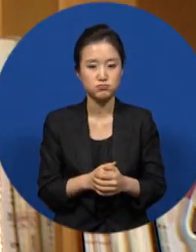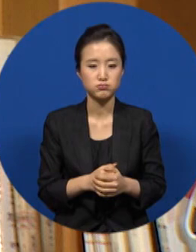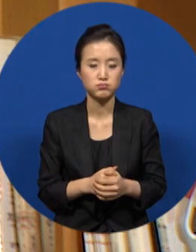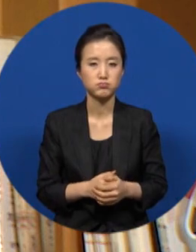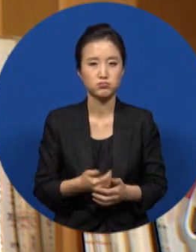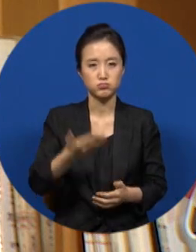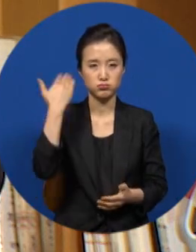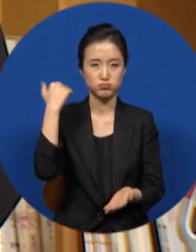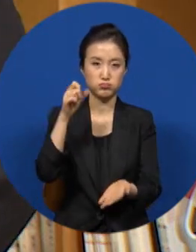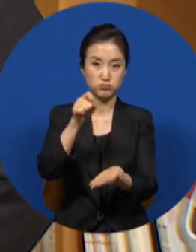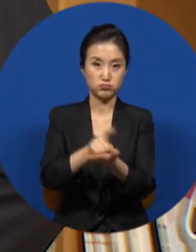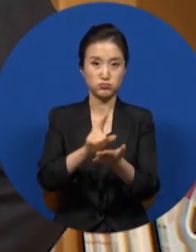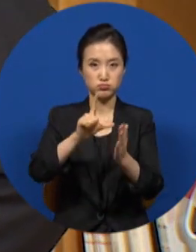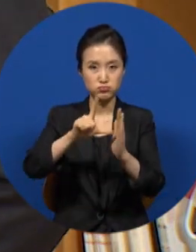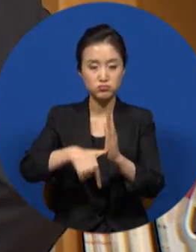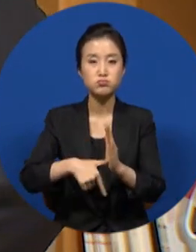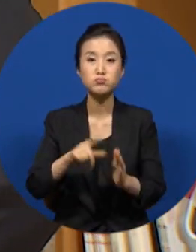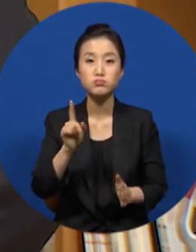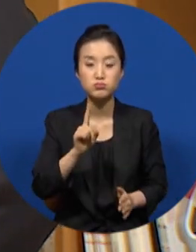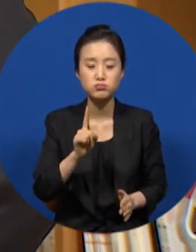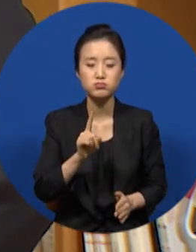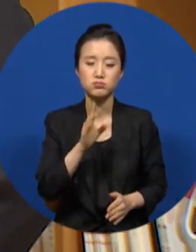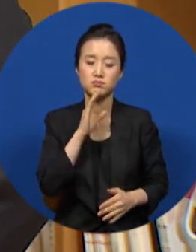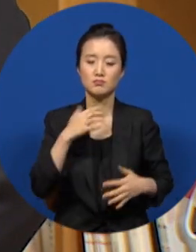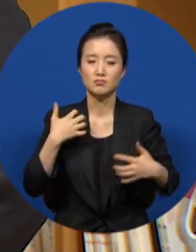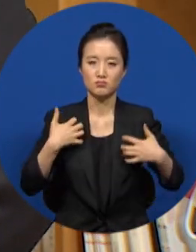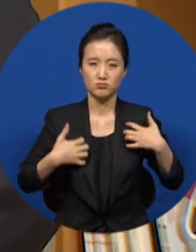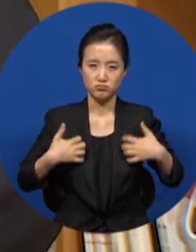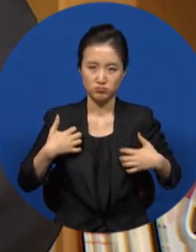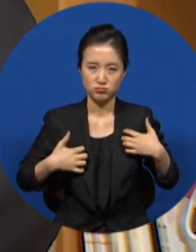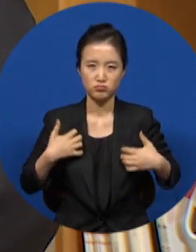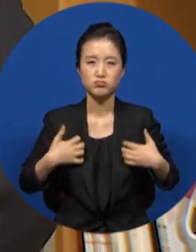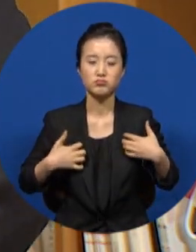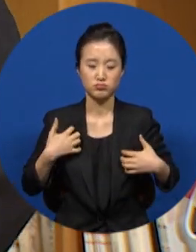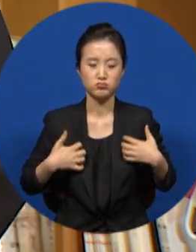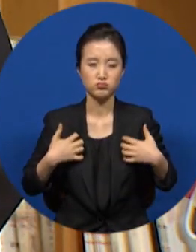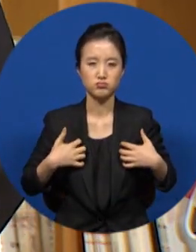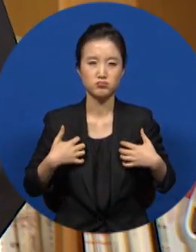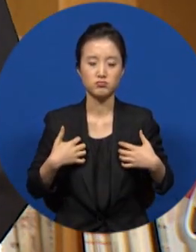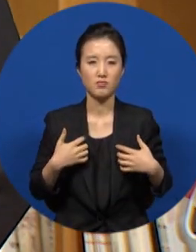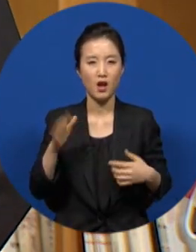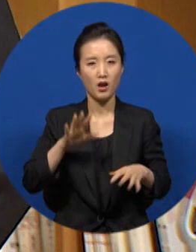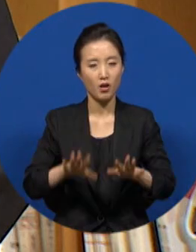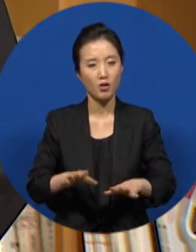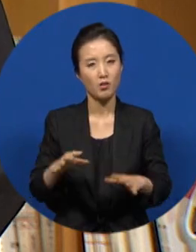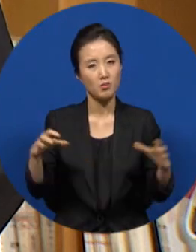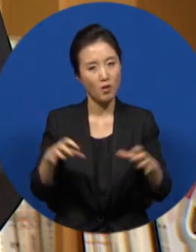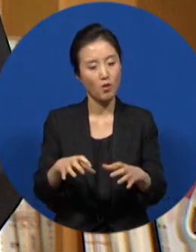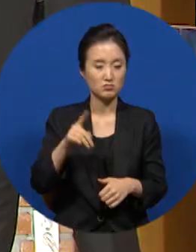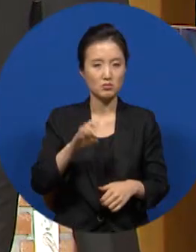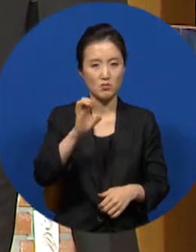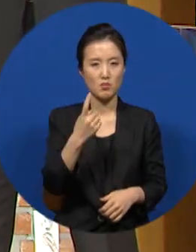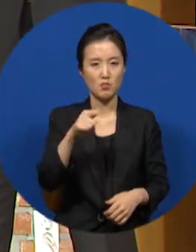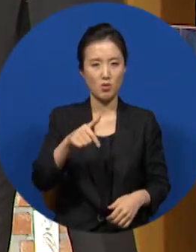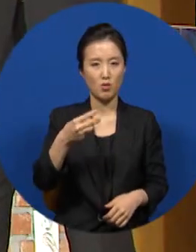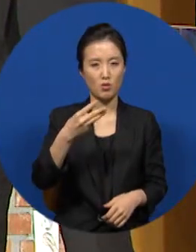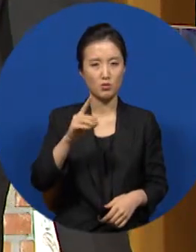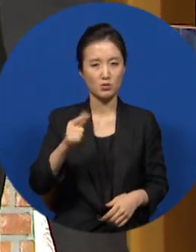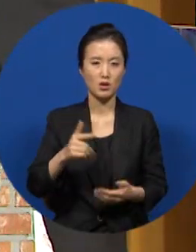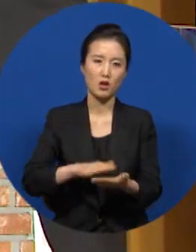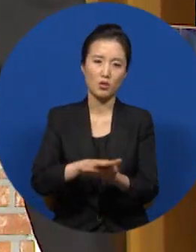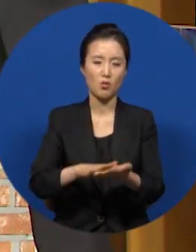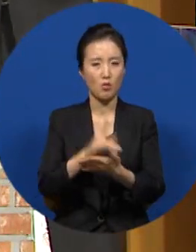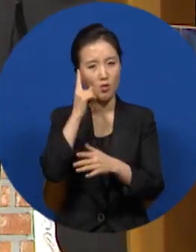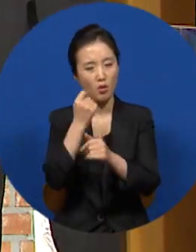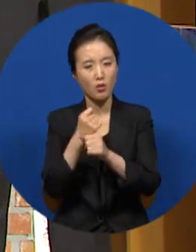모였었는데 이건 바람직하지 않은 일로. 여튼 2016년도 사건을 쭉 열거해 보면 굉장히 우울합니다. 우리나라